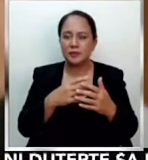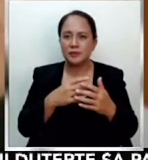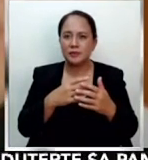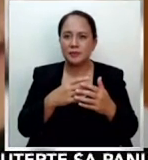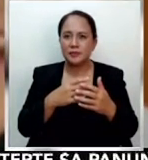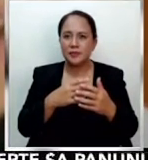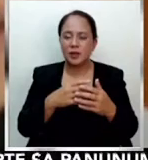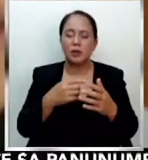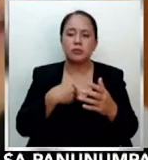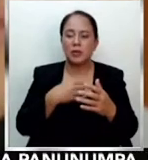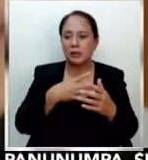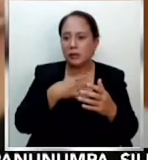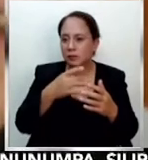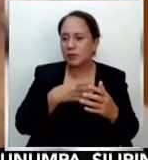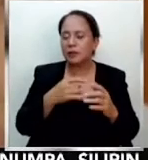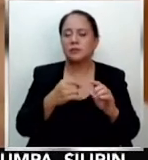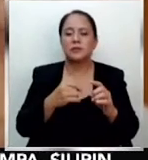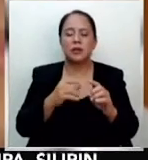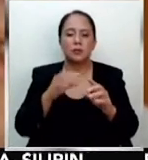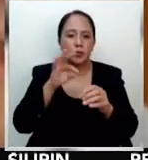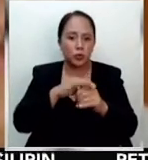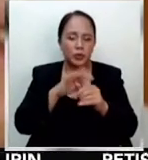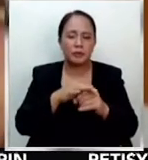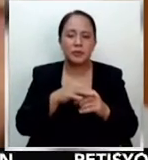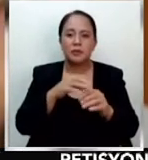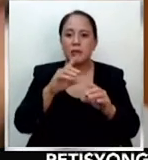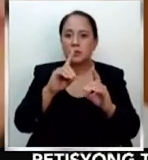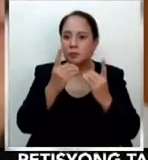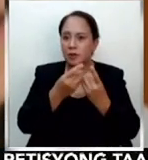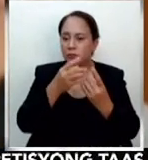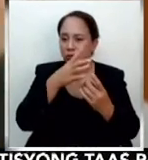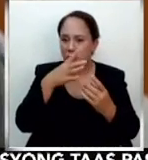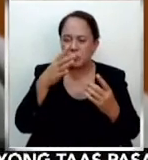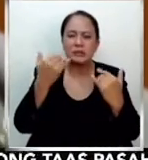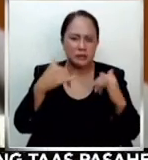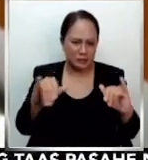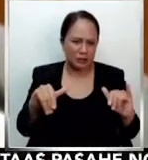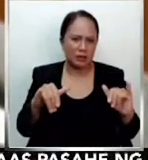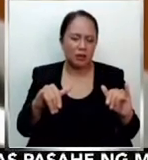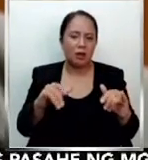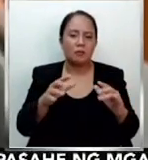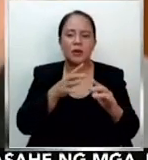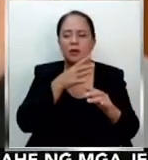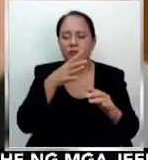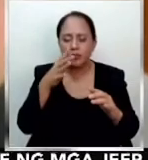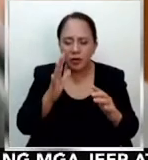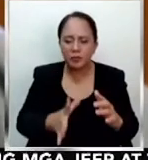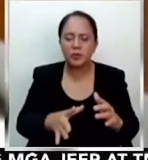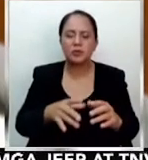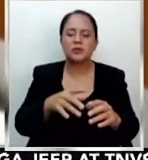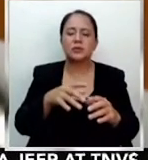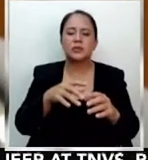favorite programs of the DA, parang nandoon pa rin yung kalagayan ng ating mga magsasaka ng isda sa bottom.